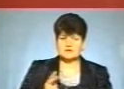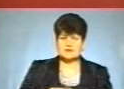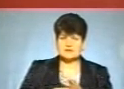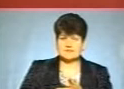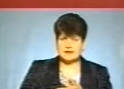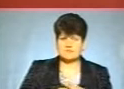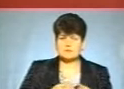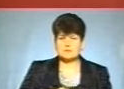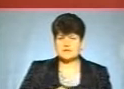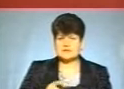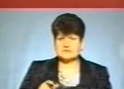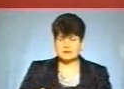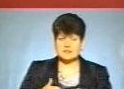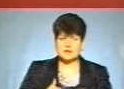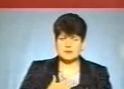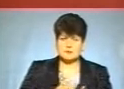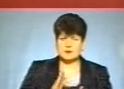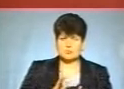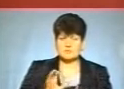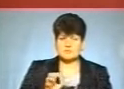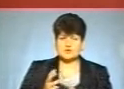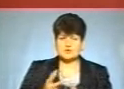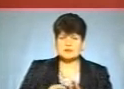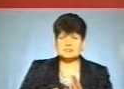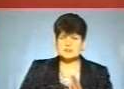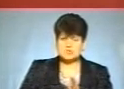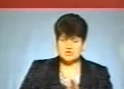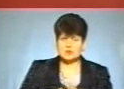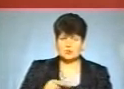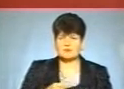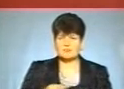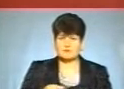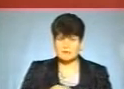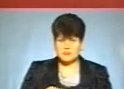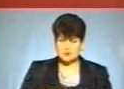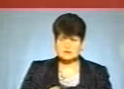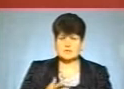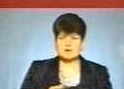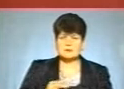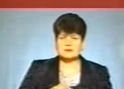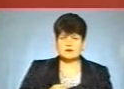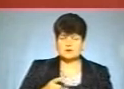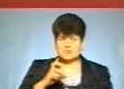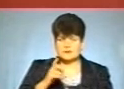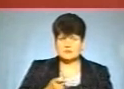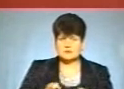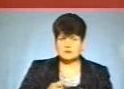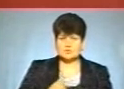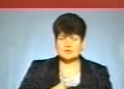529 працівників, а має бути 536, тобто тут ми навіть в мінусі, а працівників районних державних адміністрацій в нас